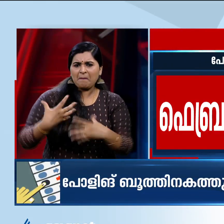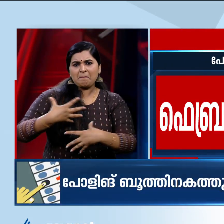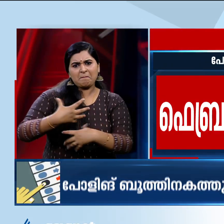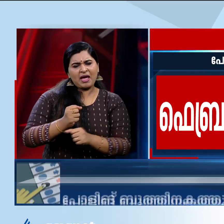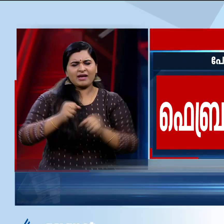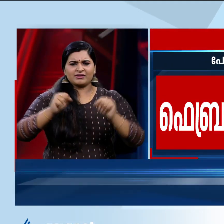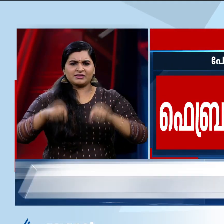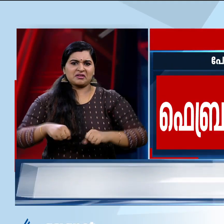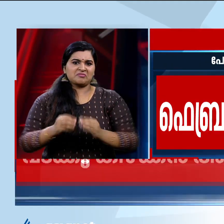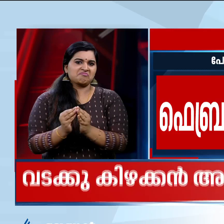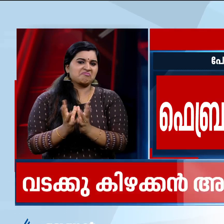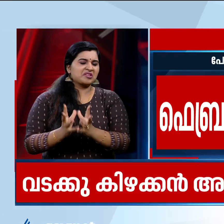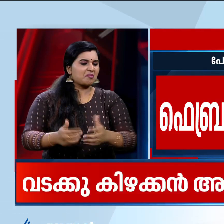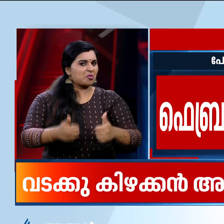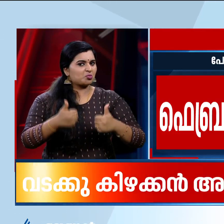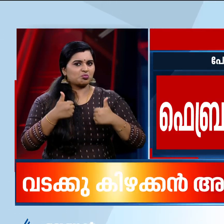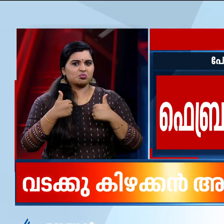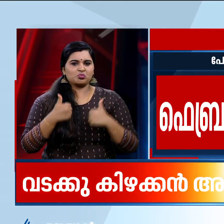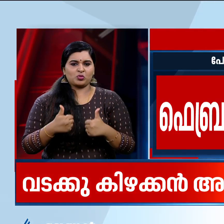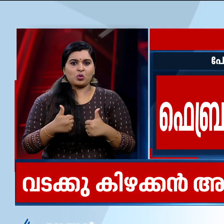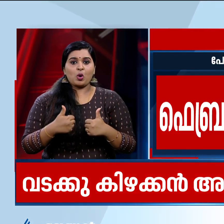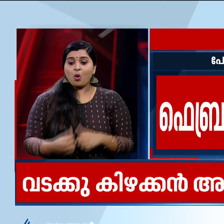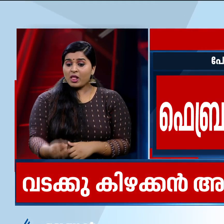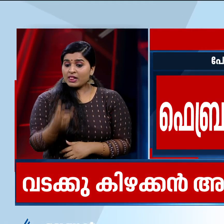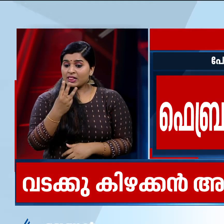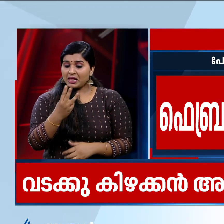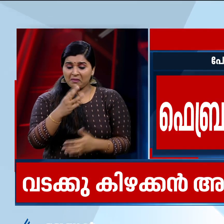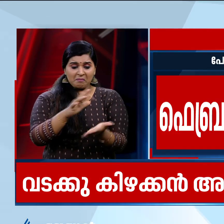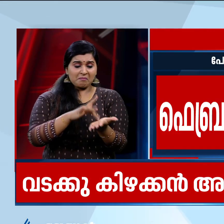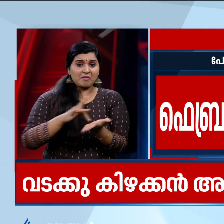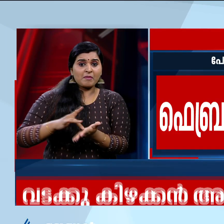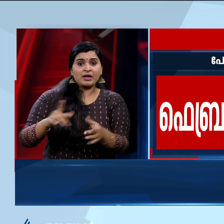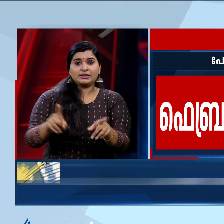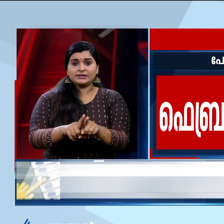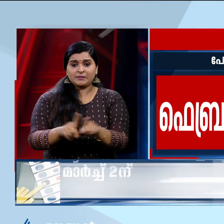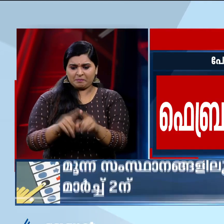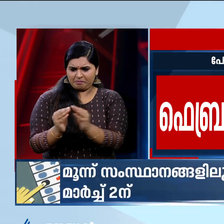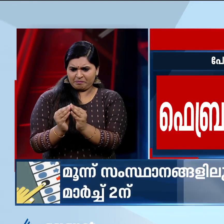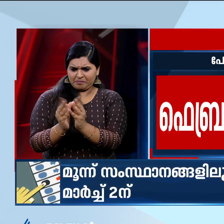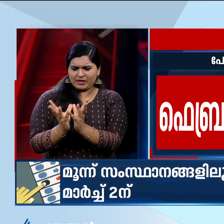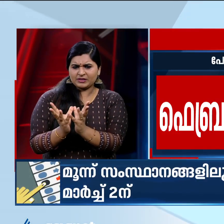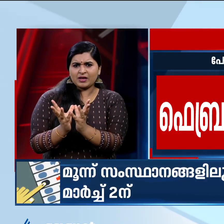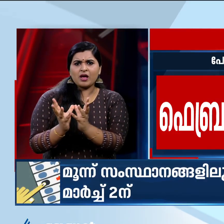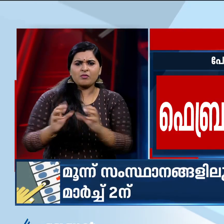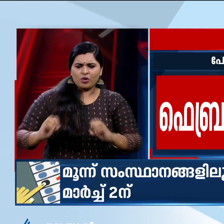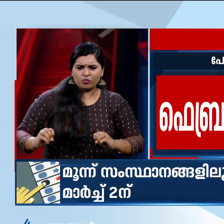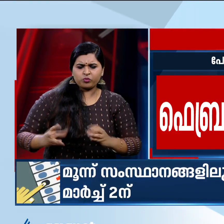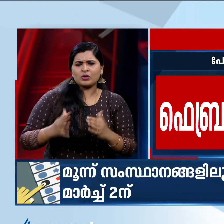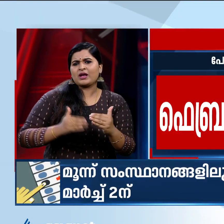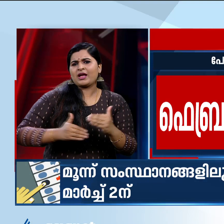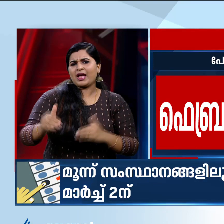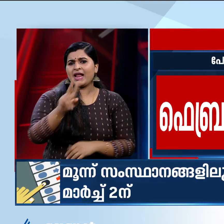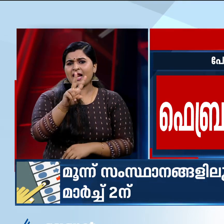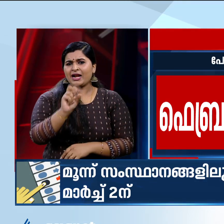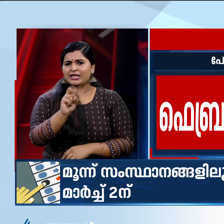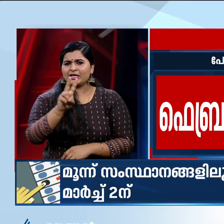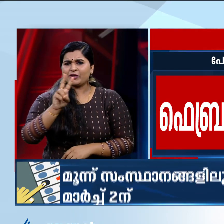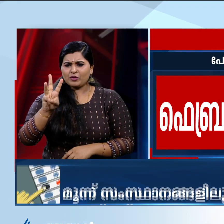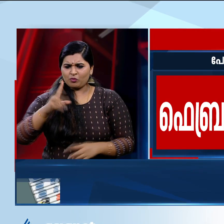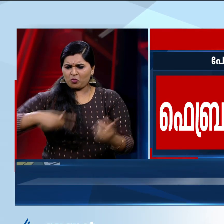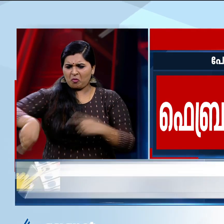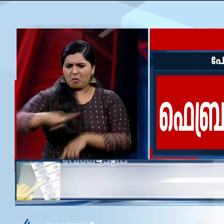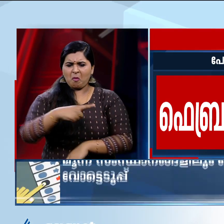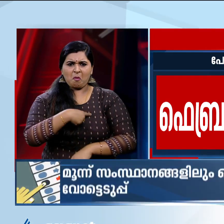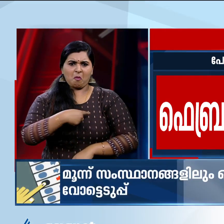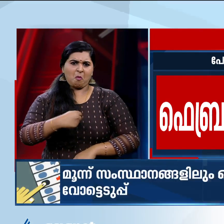മൂന്ന് സ്ഥലങ്ങളിലും ബി ജെ പിക്ക് പങ്കാളിത്തമുള്ള സർക്കാർ വന്നുകൊണ്ട് 2018 ആത്മവിശ്വാസത്തോടെ തെരഞ്ഞെടുപ്പിലേക്ക് നീങ്ങാൻ എന്തായാലും ബി ജെ പിക്ക്